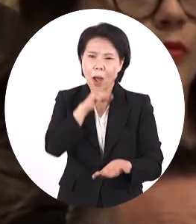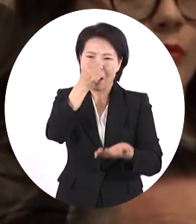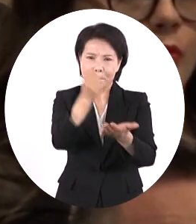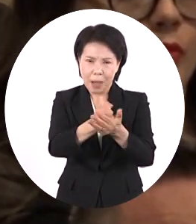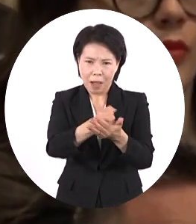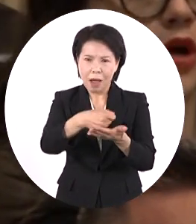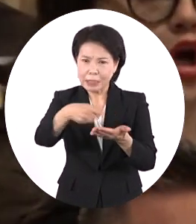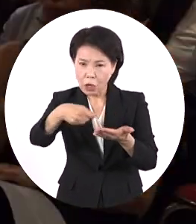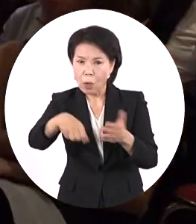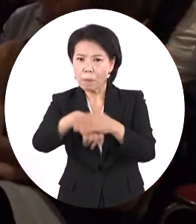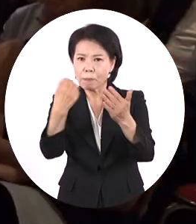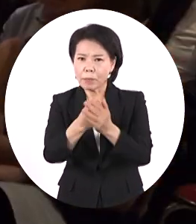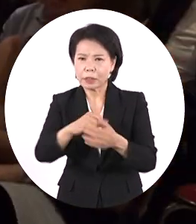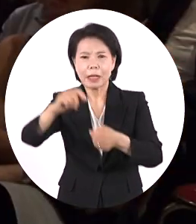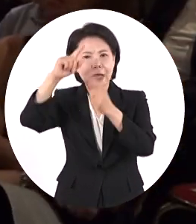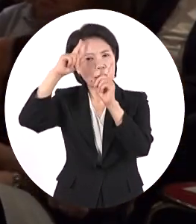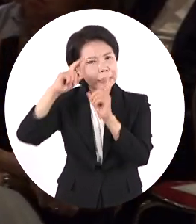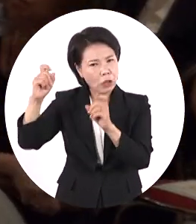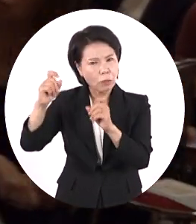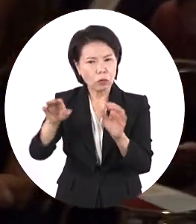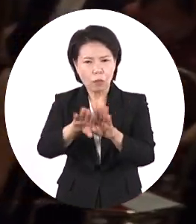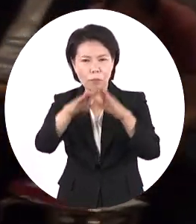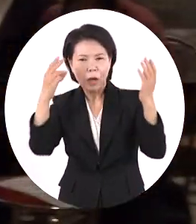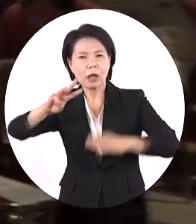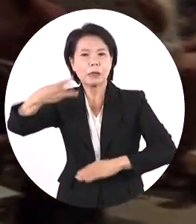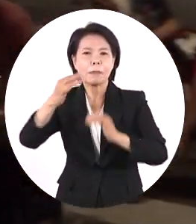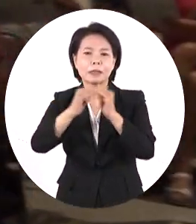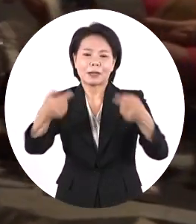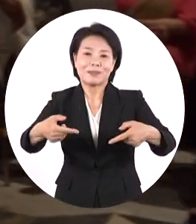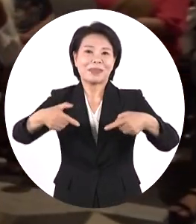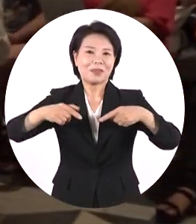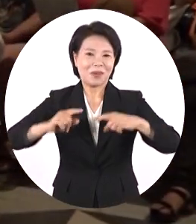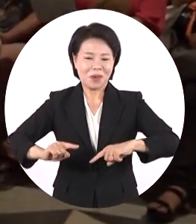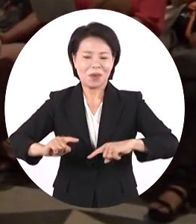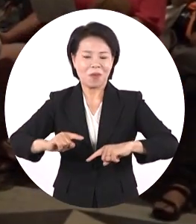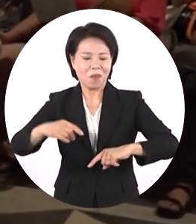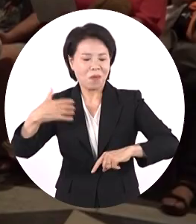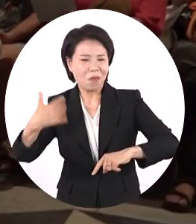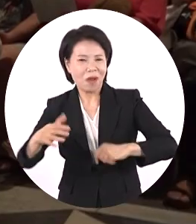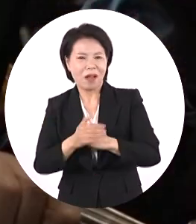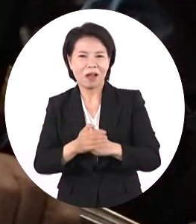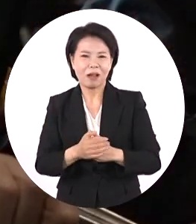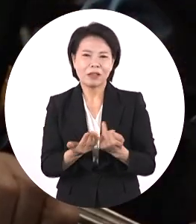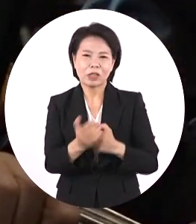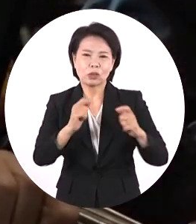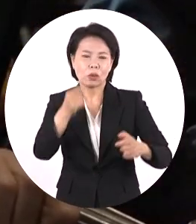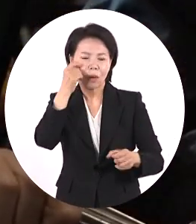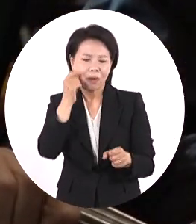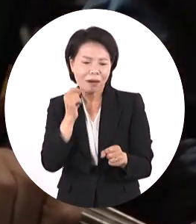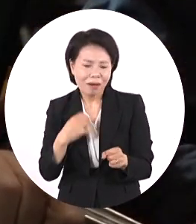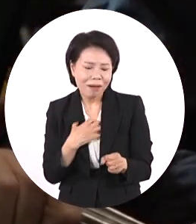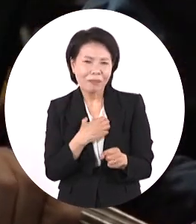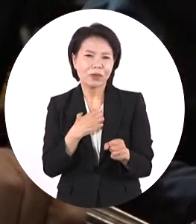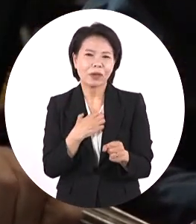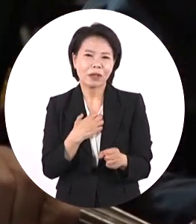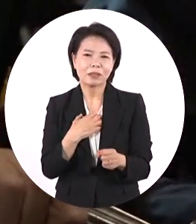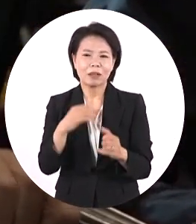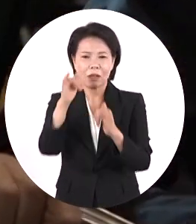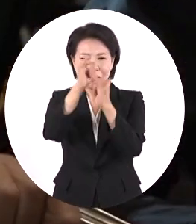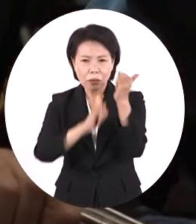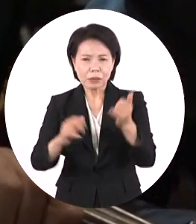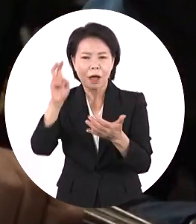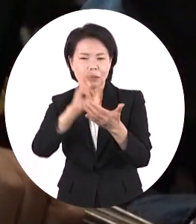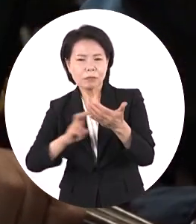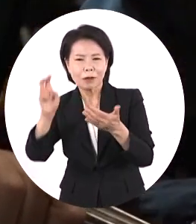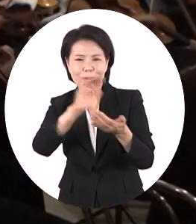열린 이번 공연은 300여 명의 관객이 참석한 가운데 제주의 비극적인 역사가 음악으로